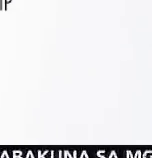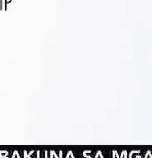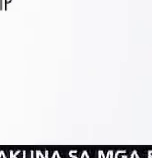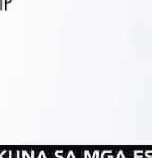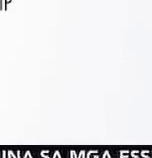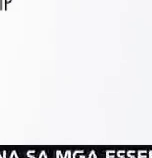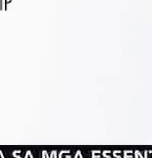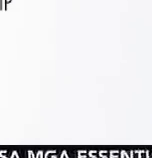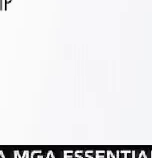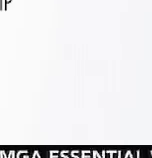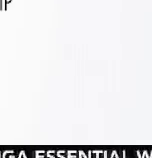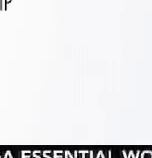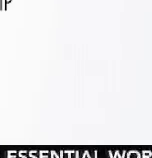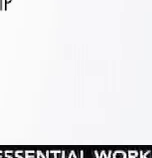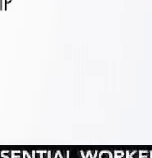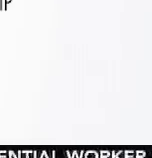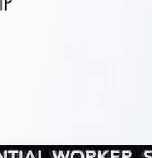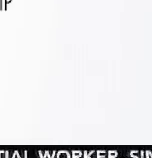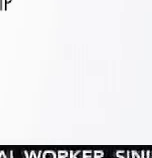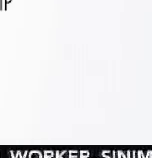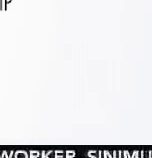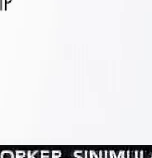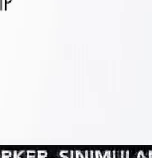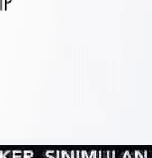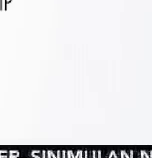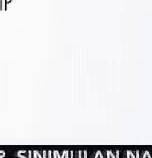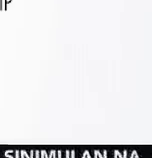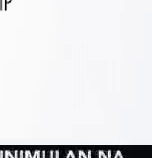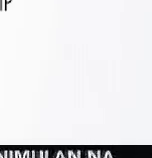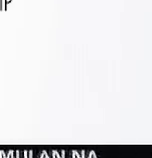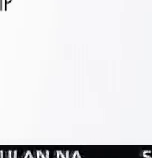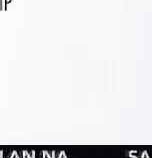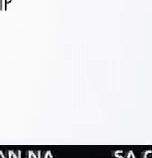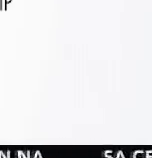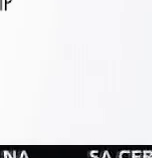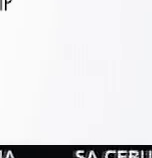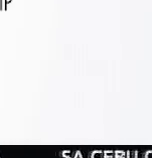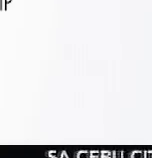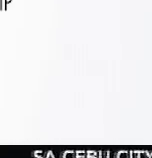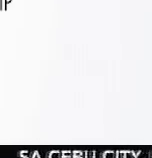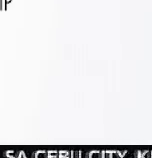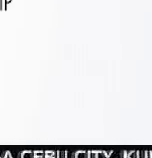kasi natin, that last quarter, malaking consumption niya ng